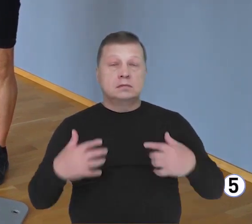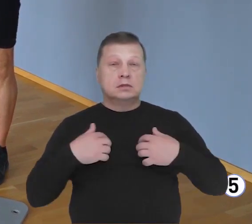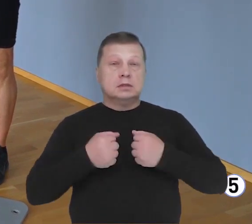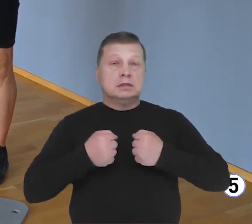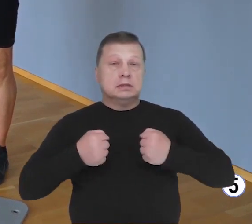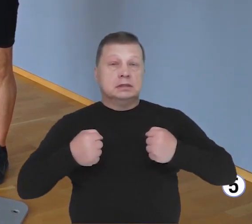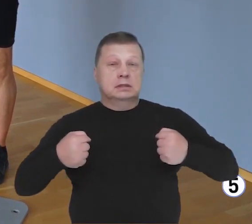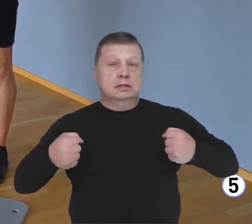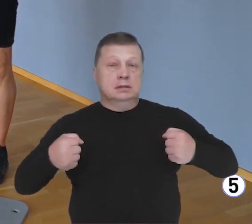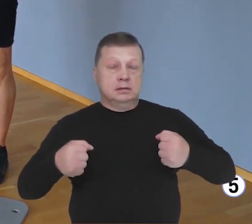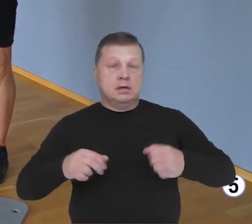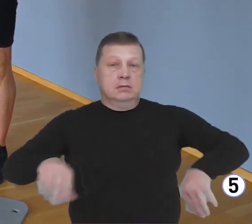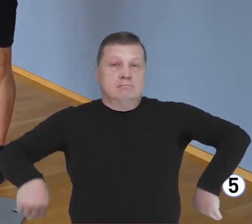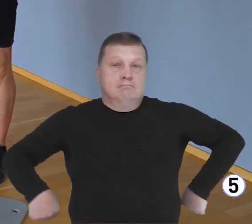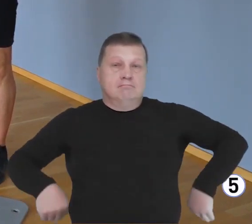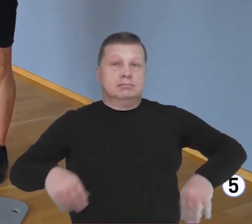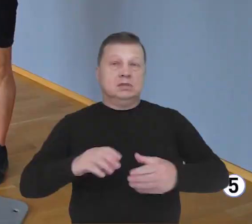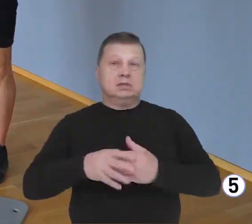rozciąganie mięśni piersiowych.